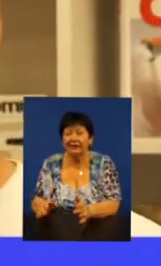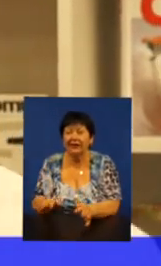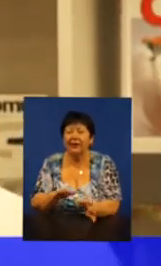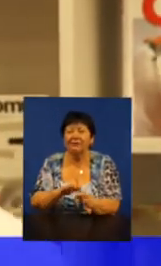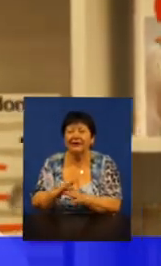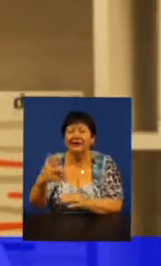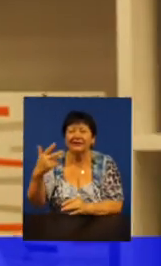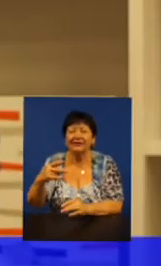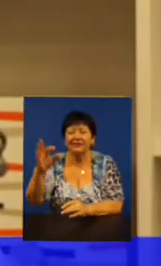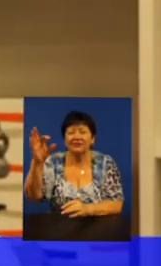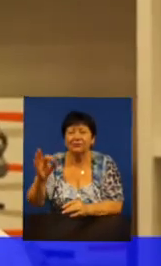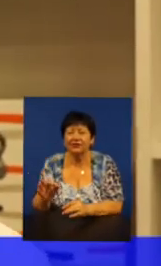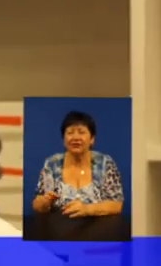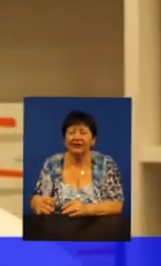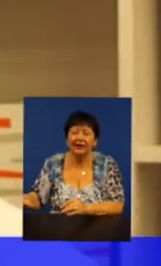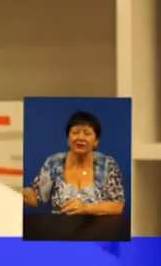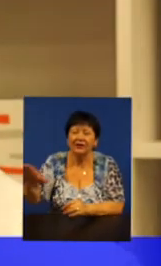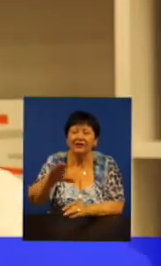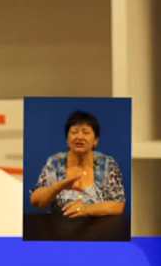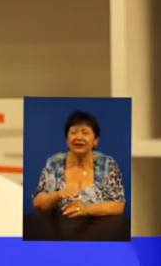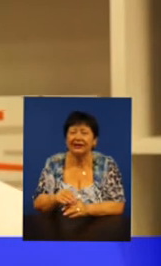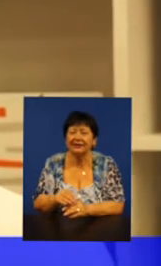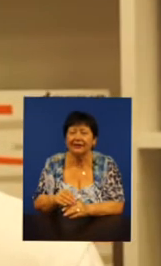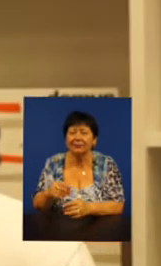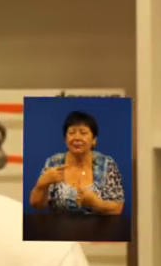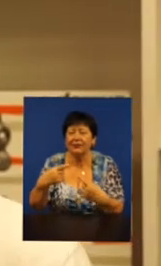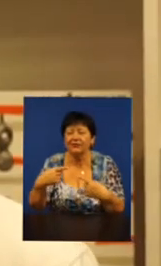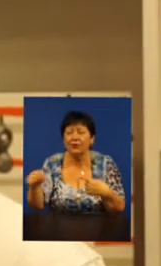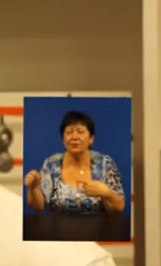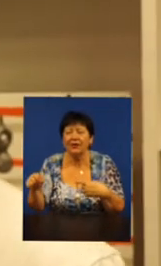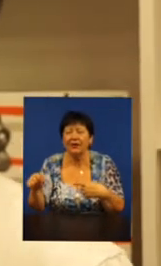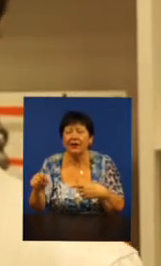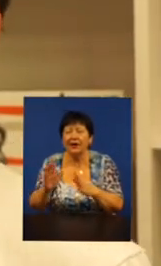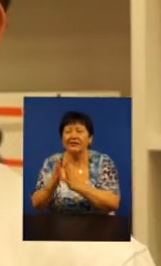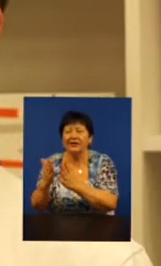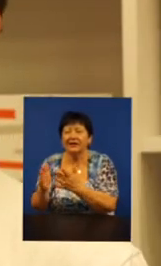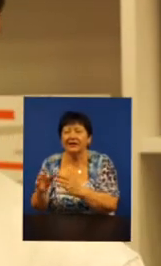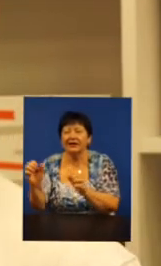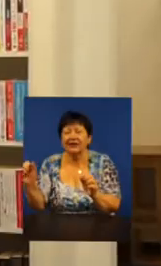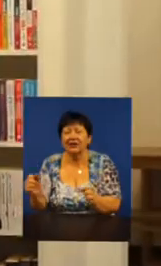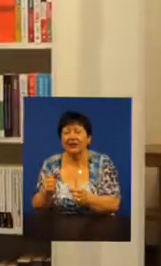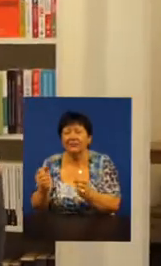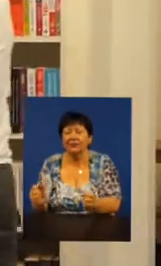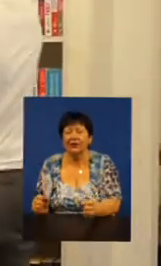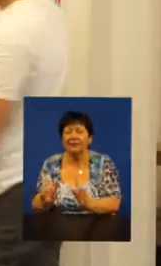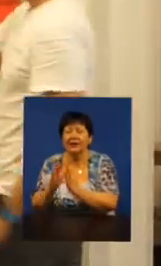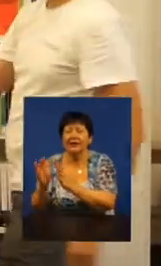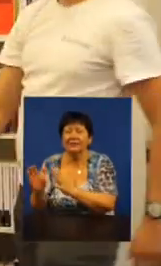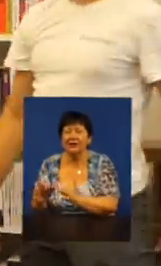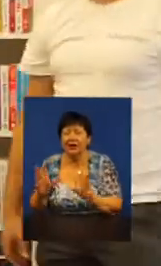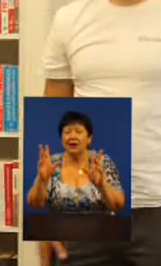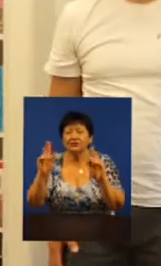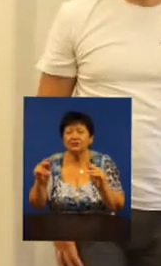la 30% la toate celelalte peste 1000 de titluri de carte disponibile în librărie.